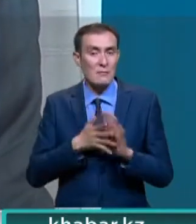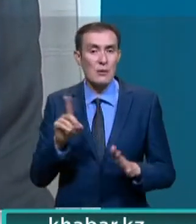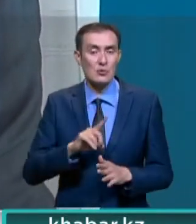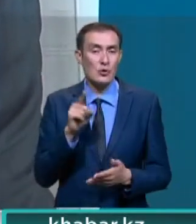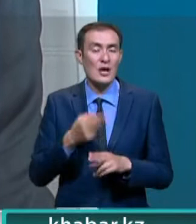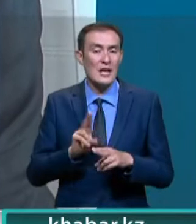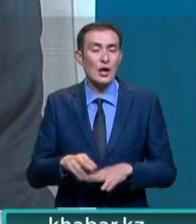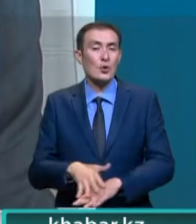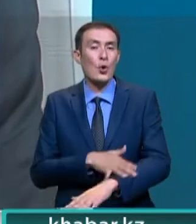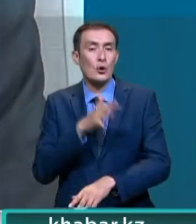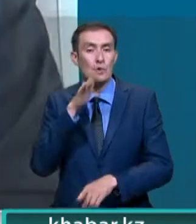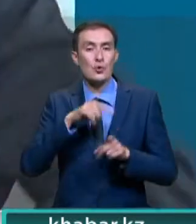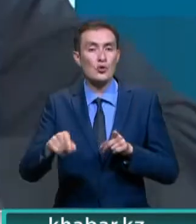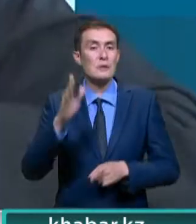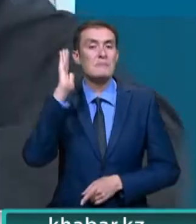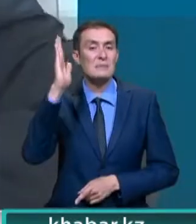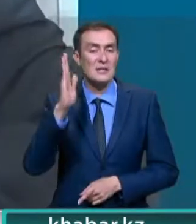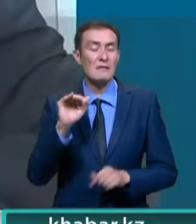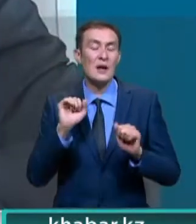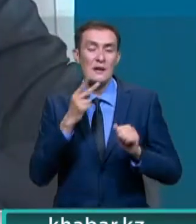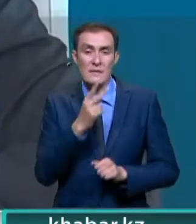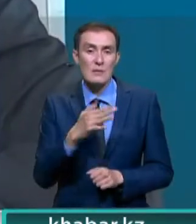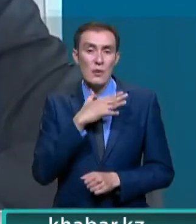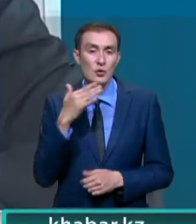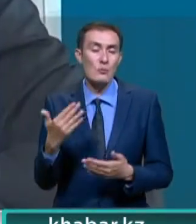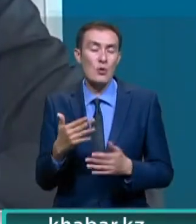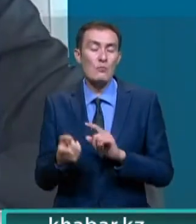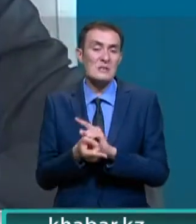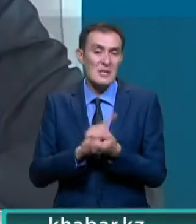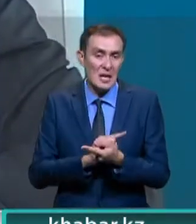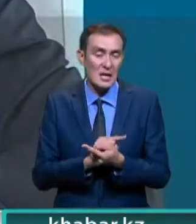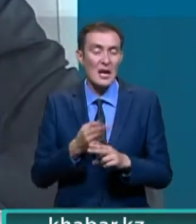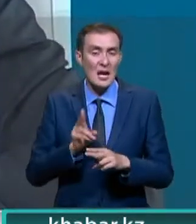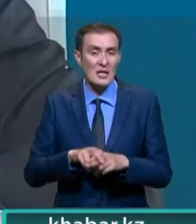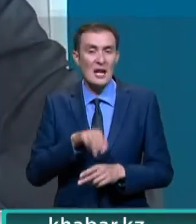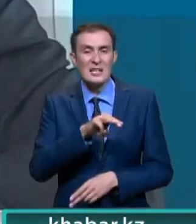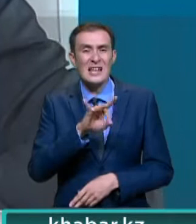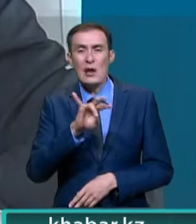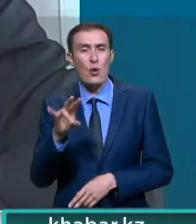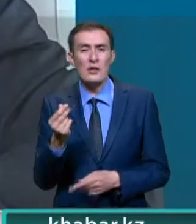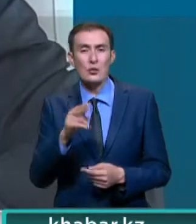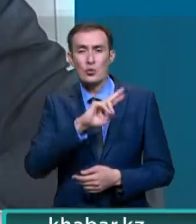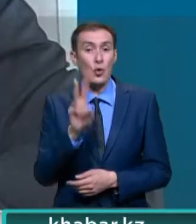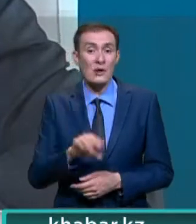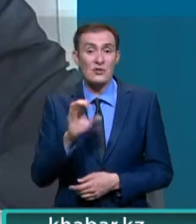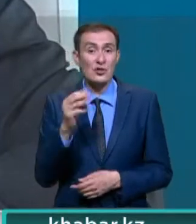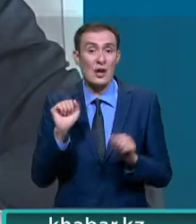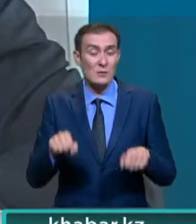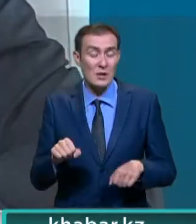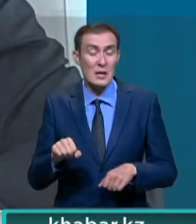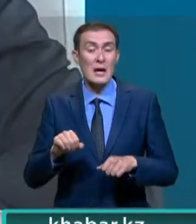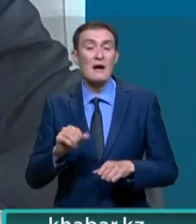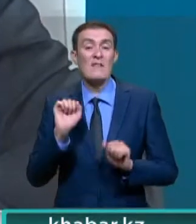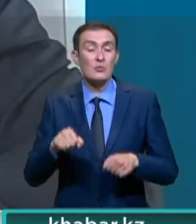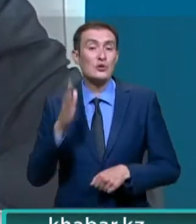идет долгосрочная перспектива. Мы видим большое количество изменений. Это вопросы триллионов долларов США. Также потенциал